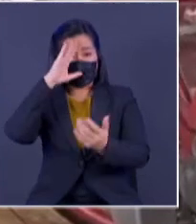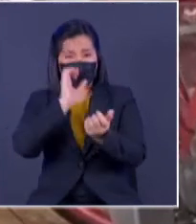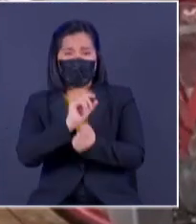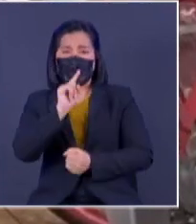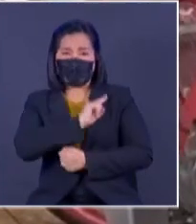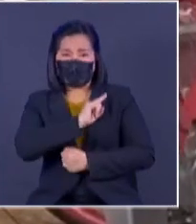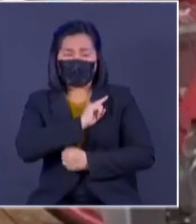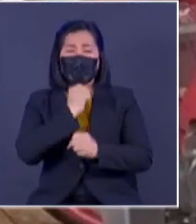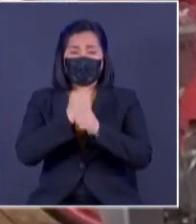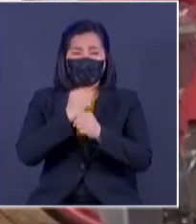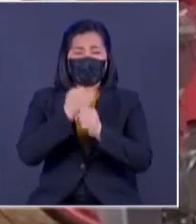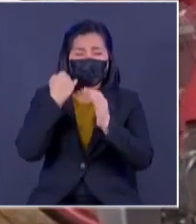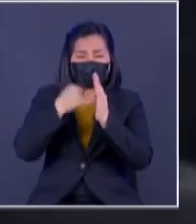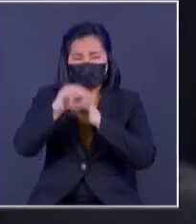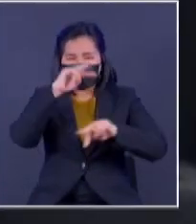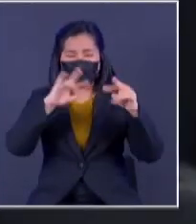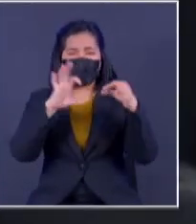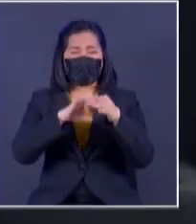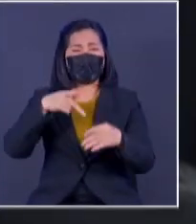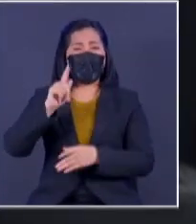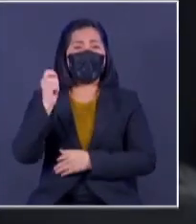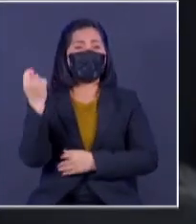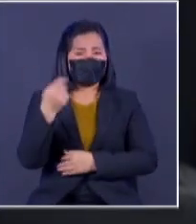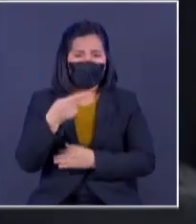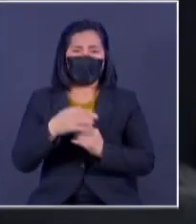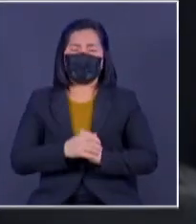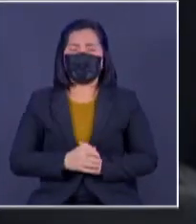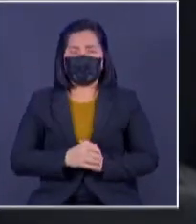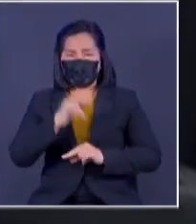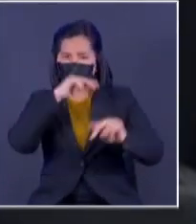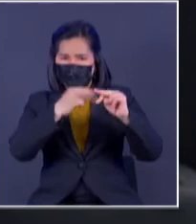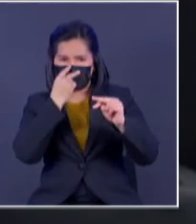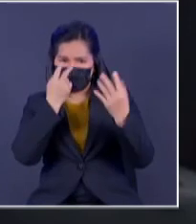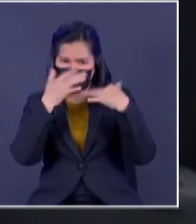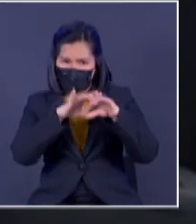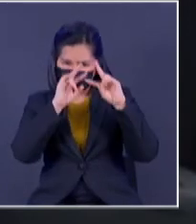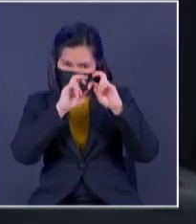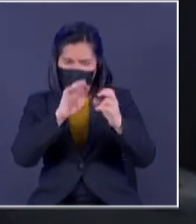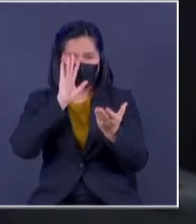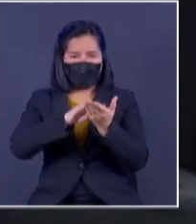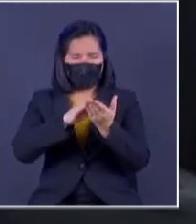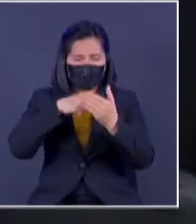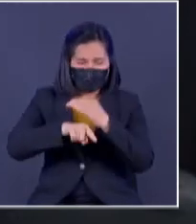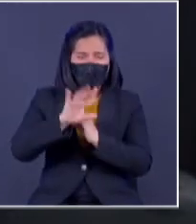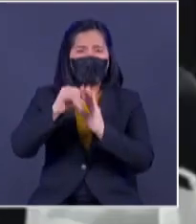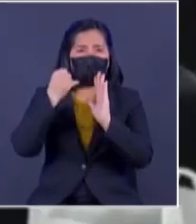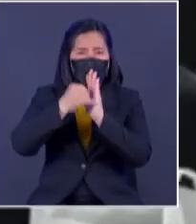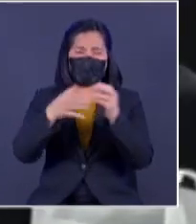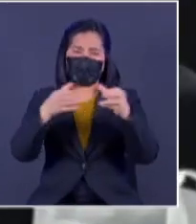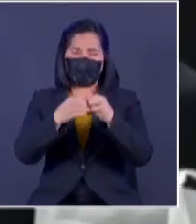ระทำความผิดเกี่ยวกับอาชญากรรมทางเทคโนโลยีหรือว่าปอทมาตรวจสอบร่วมกันเพื่อขยายผลเอาผิดกับ